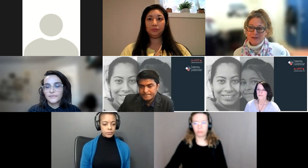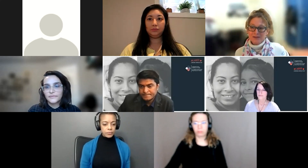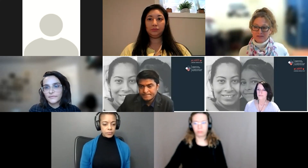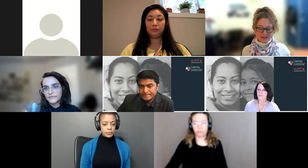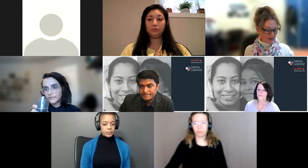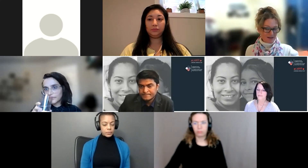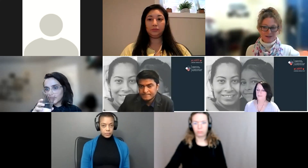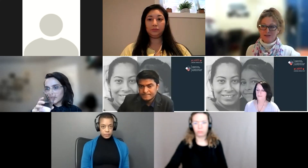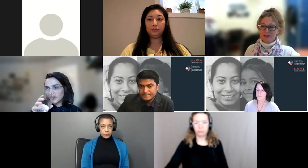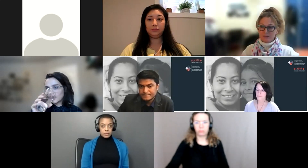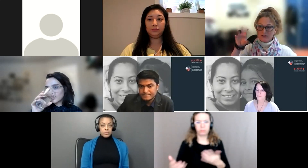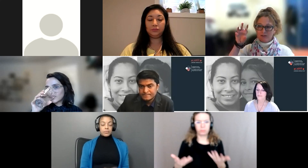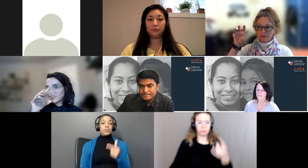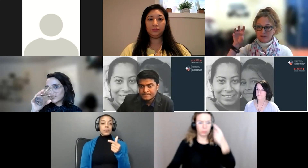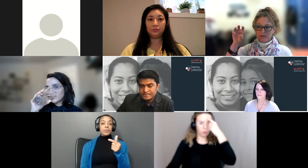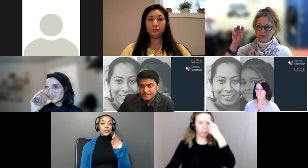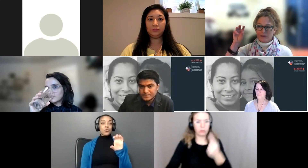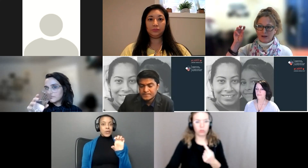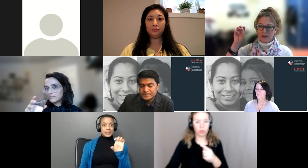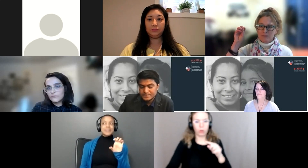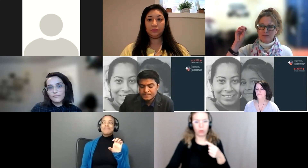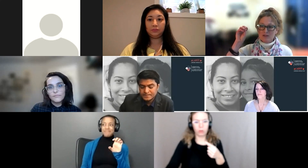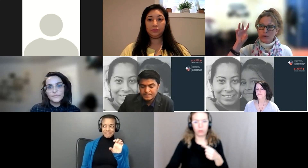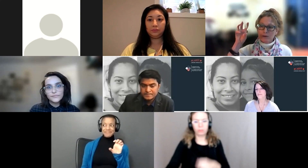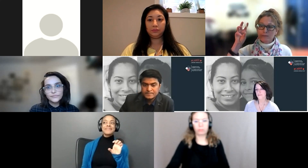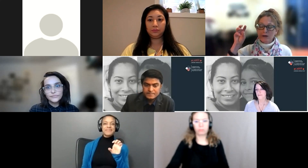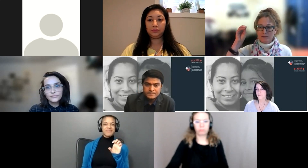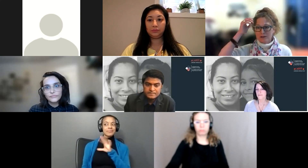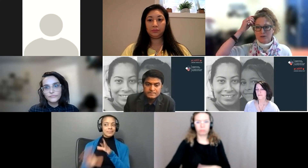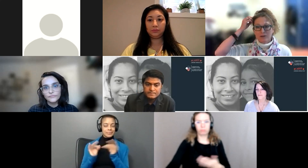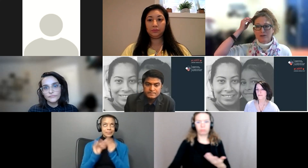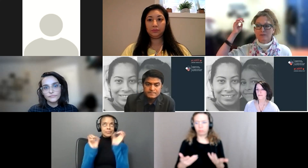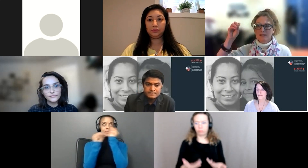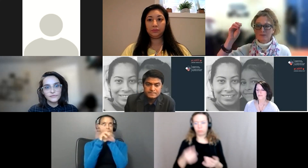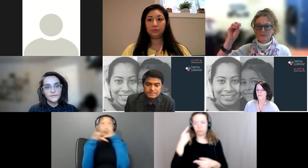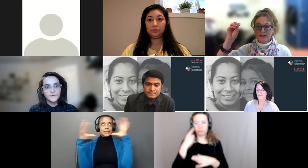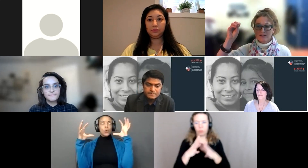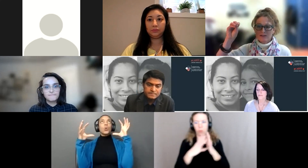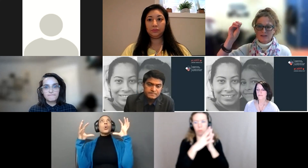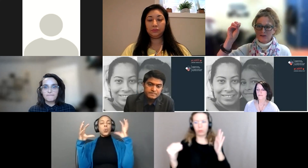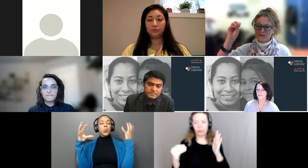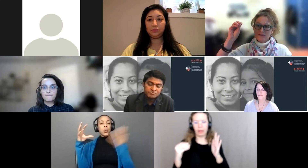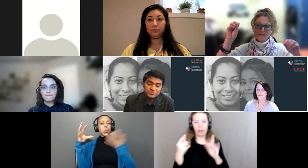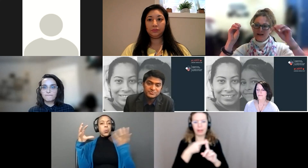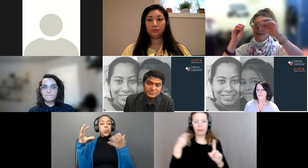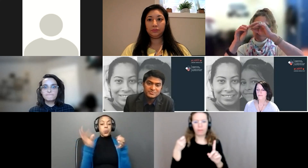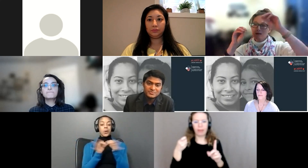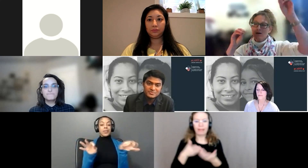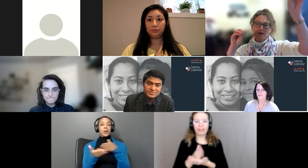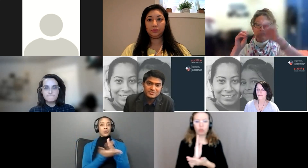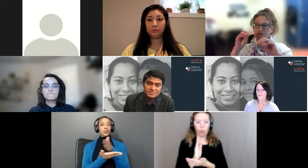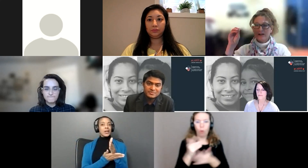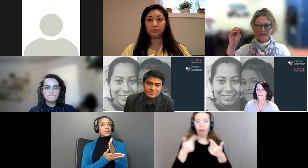Donc, je crois que définitivement, on commence à avoir une image assez claire du modèle ici. Des droits des langues